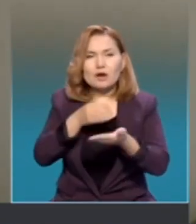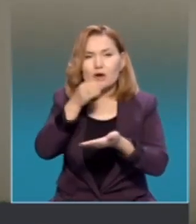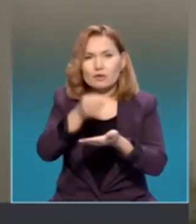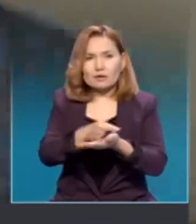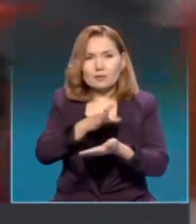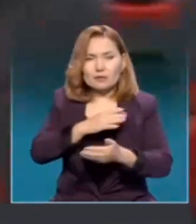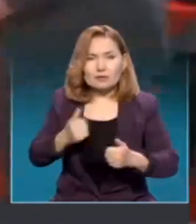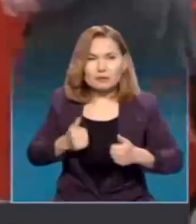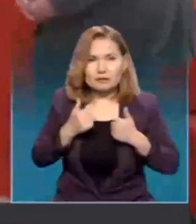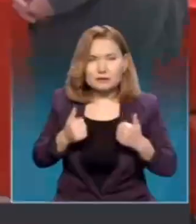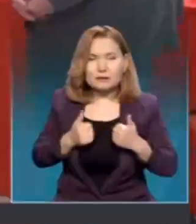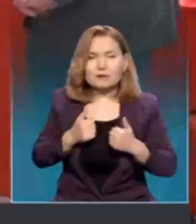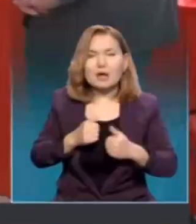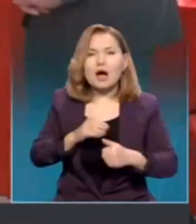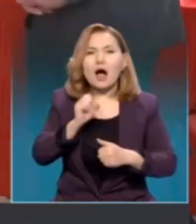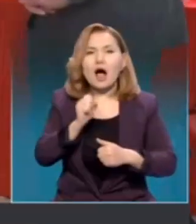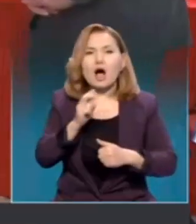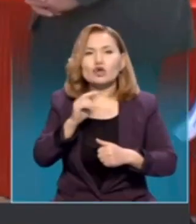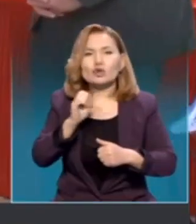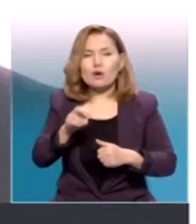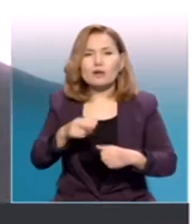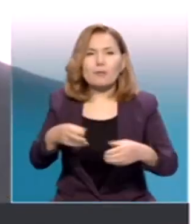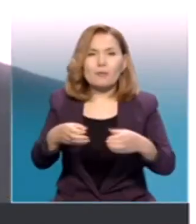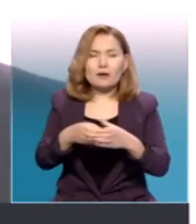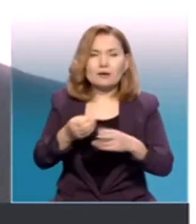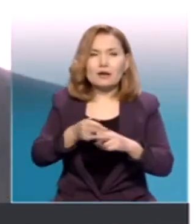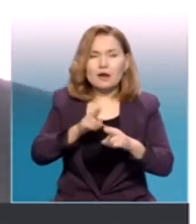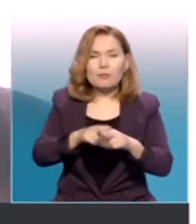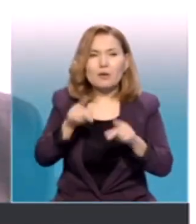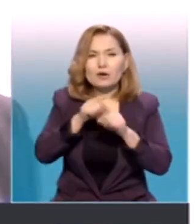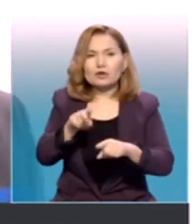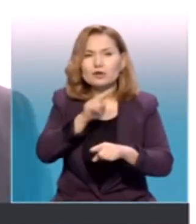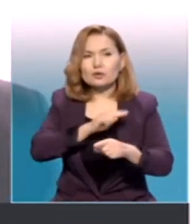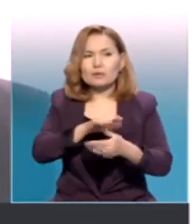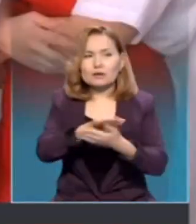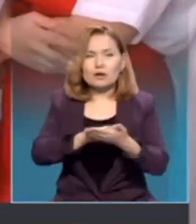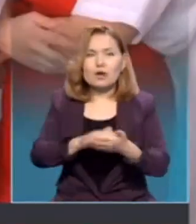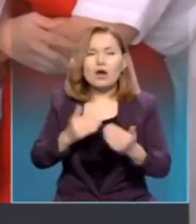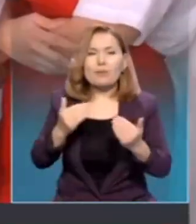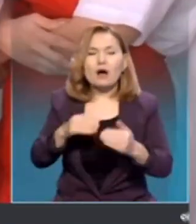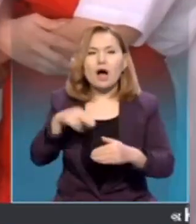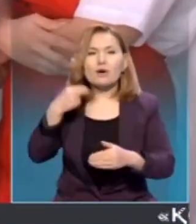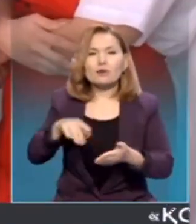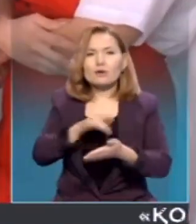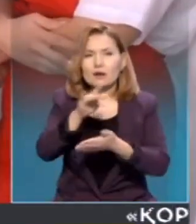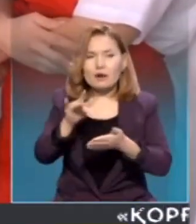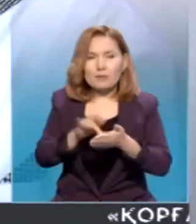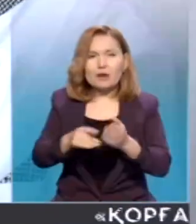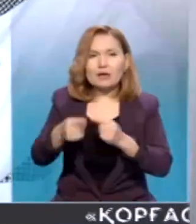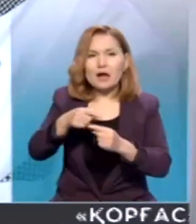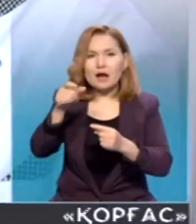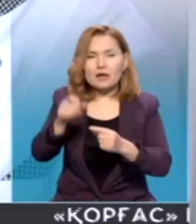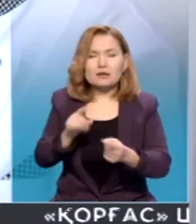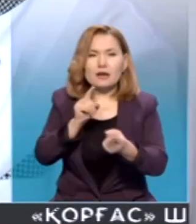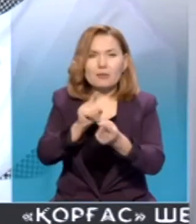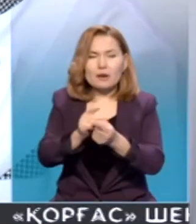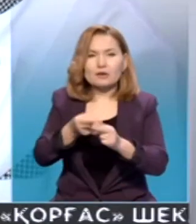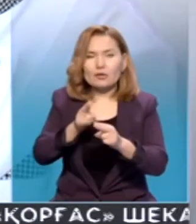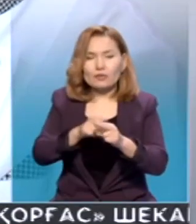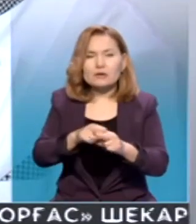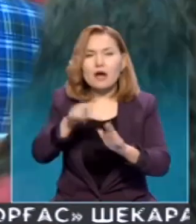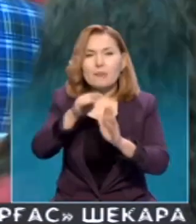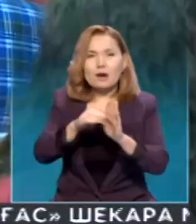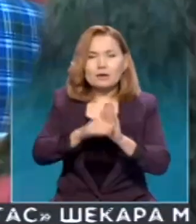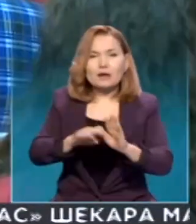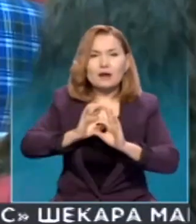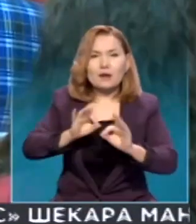беруге тырыстық. Ақ жол партиясының кандидаттары үгіт-насихат жұмыстарын жалғастыруда. Бүгін олар Ақтөбе қаласының кәсіпкерлерімен кездесіп, сайлауалды тұғырнамасын